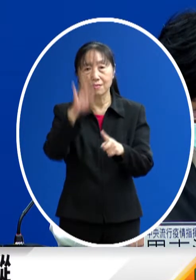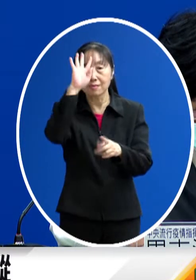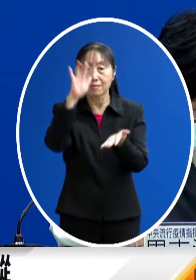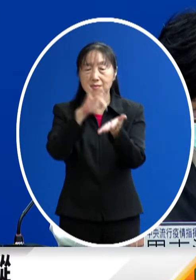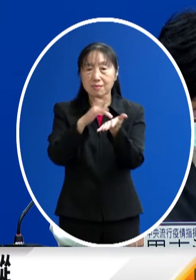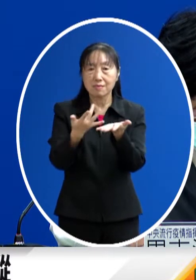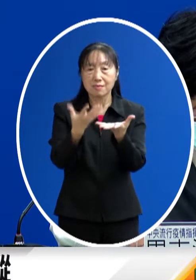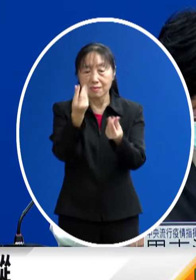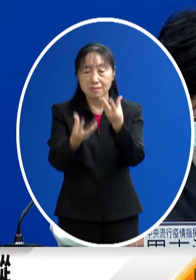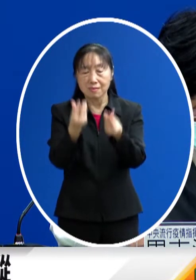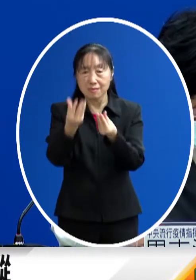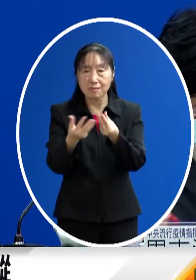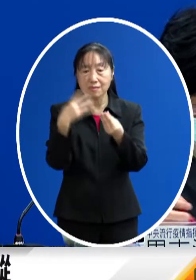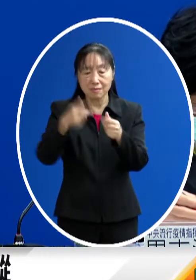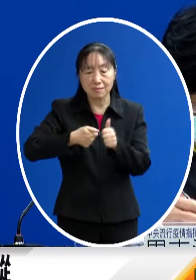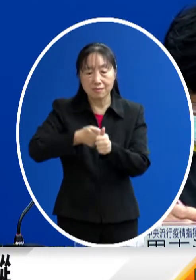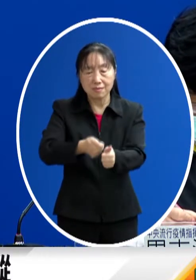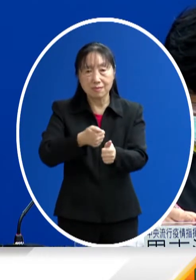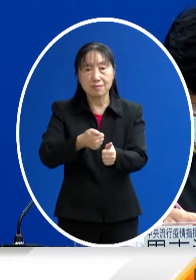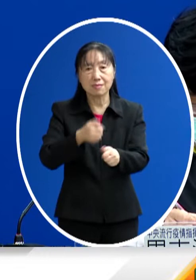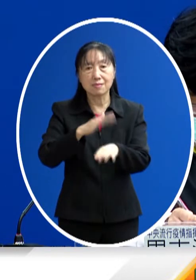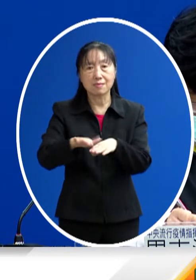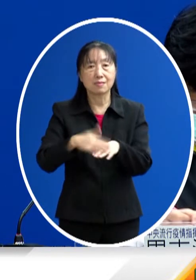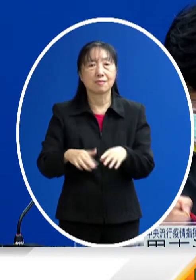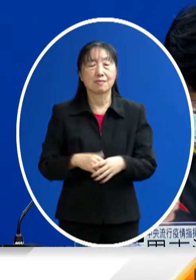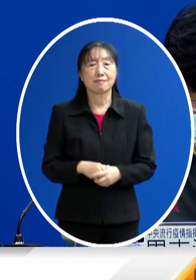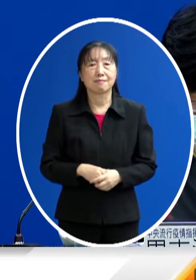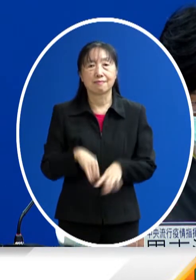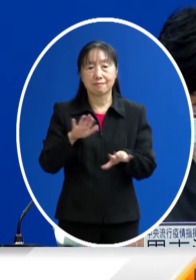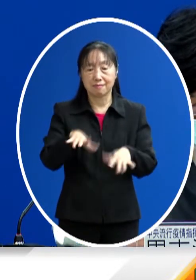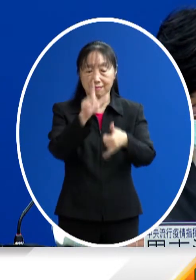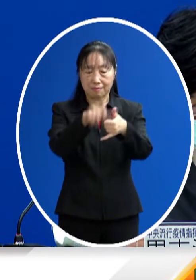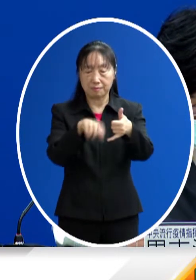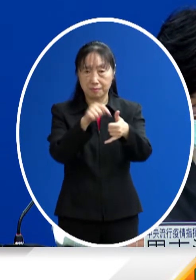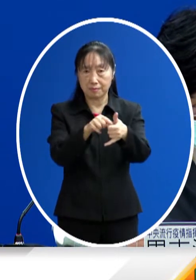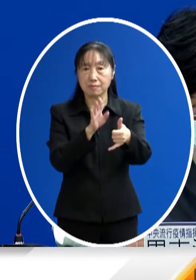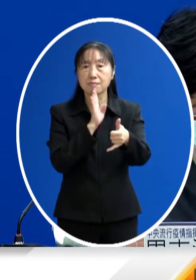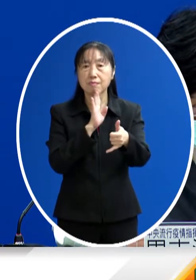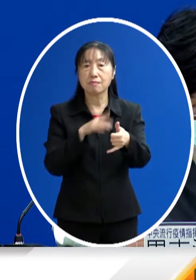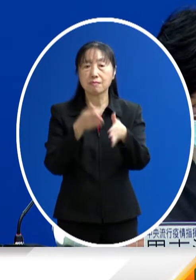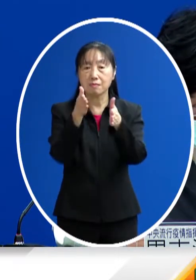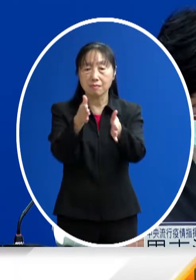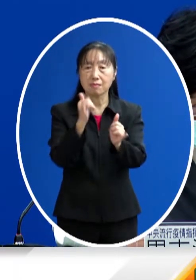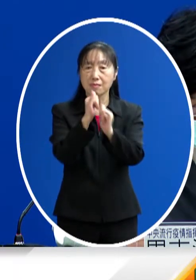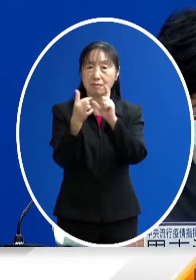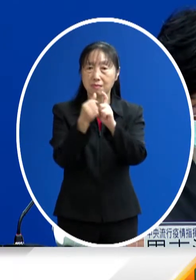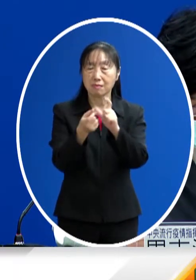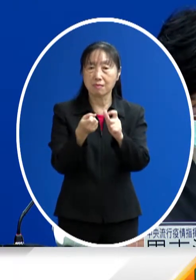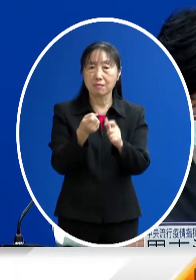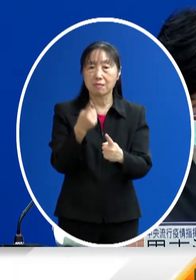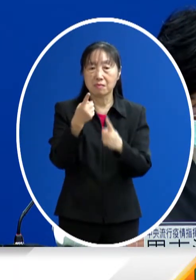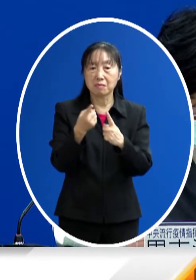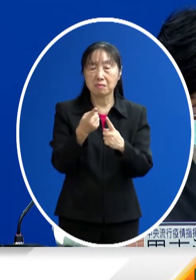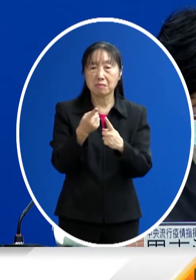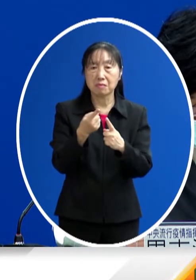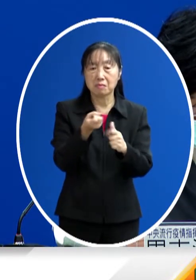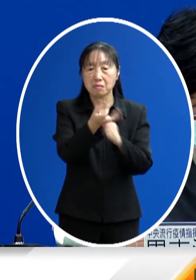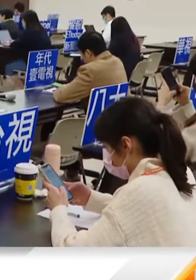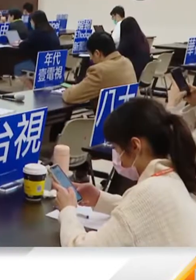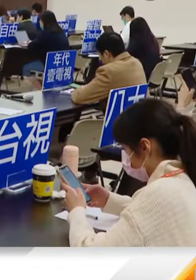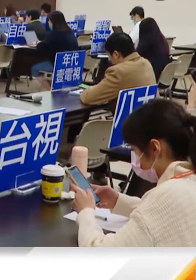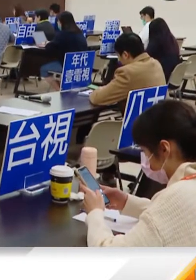化再来做追踪。不过目前针对这个个案来讲，应该对社区的威胁还是评估是相当的